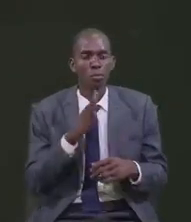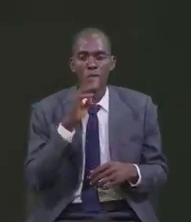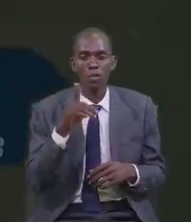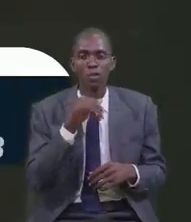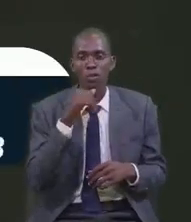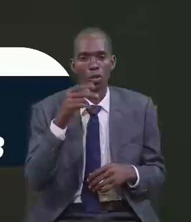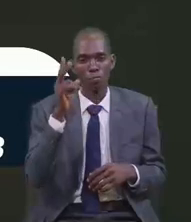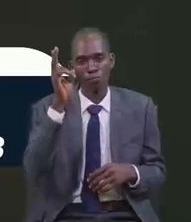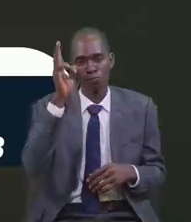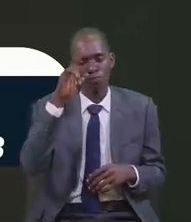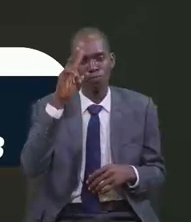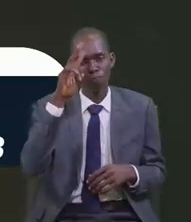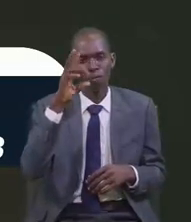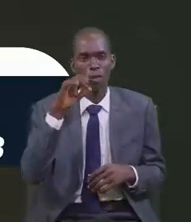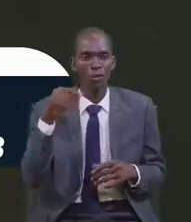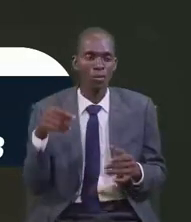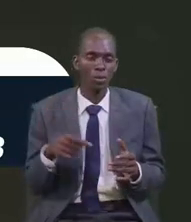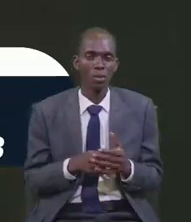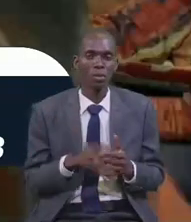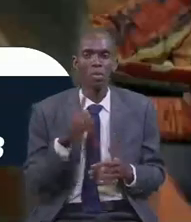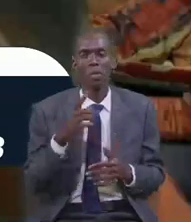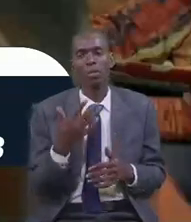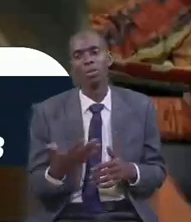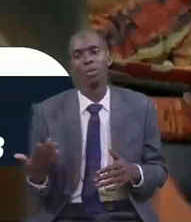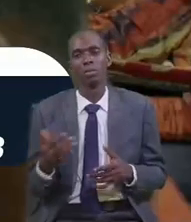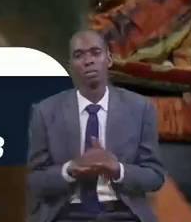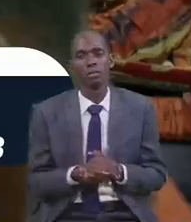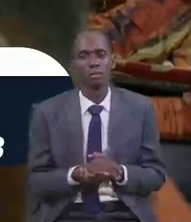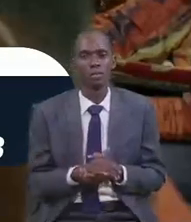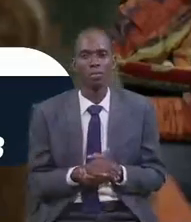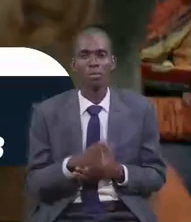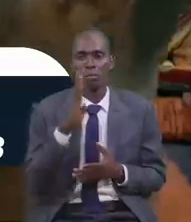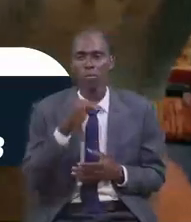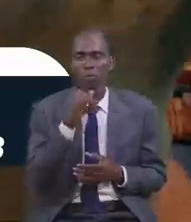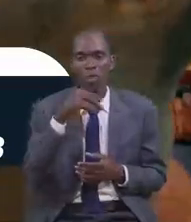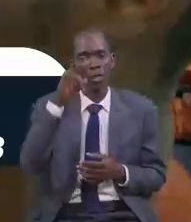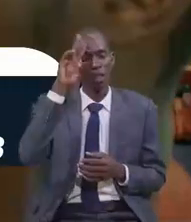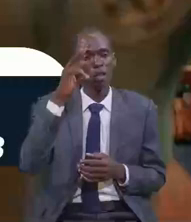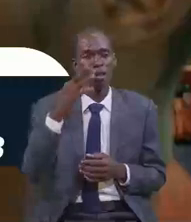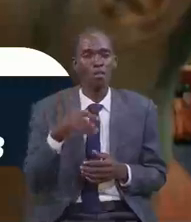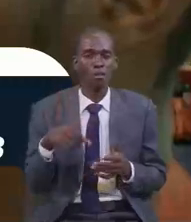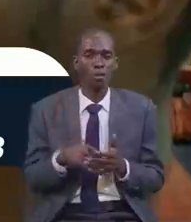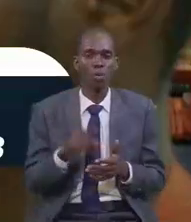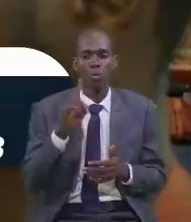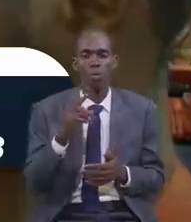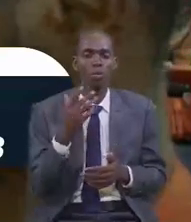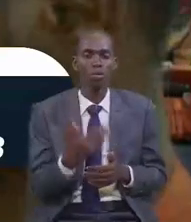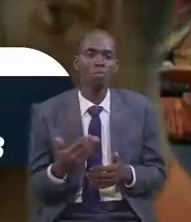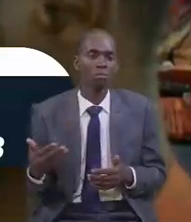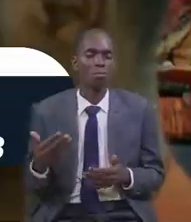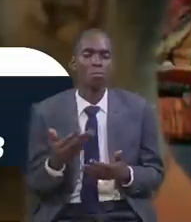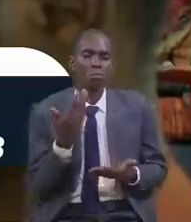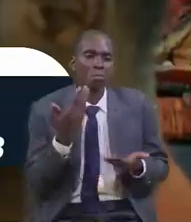Deuxième Pierre 3, verset 8. Mais il est une chose, bien-aimé, que vous ne devez